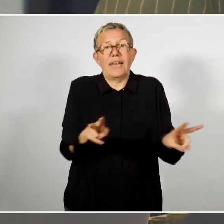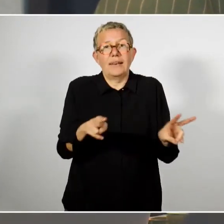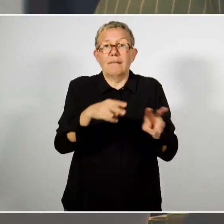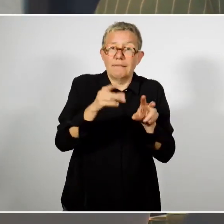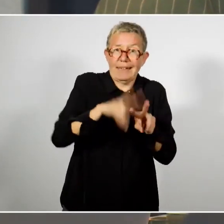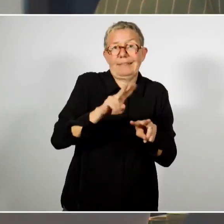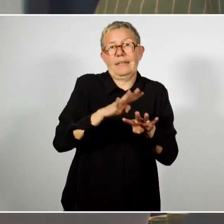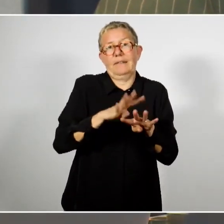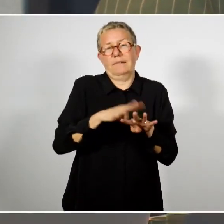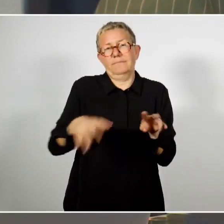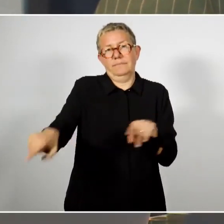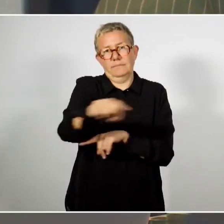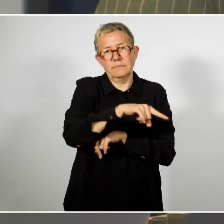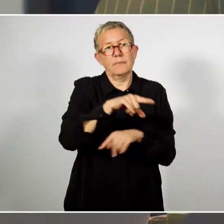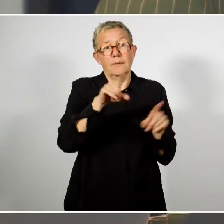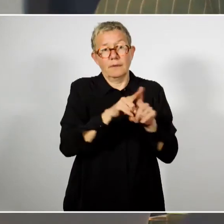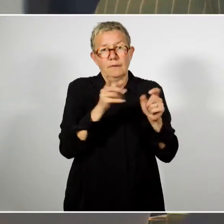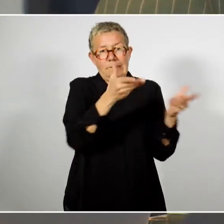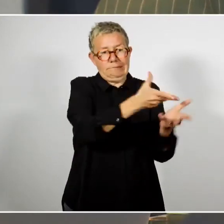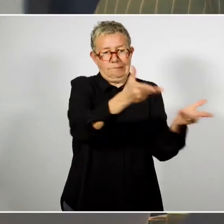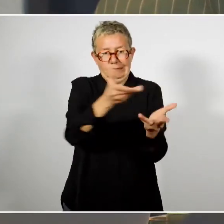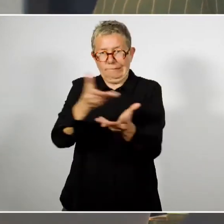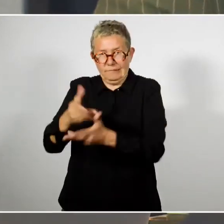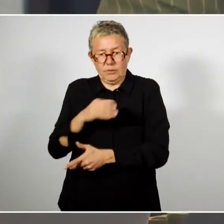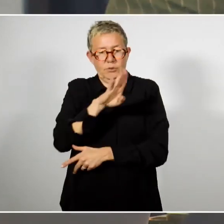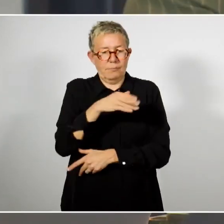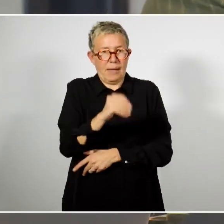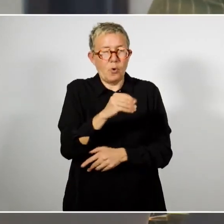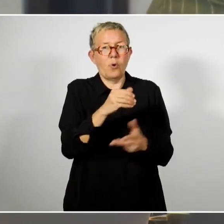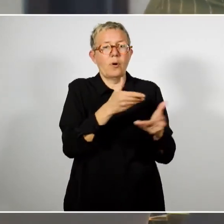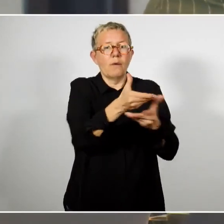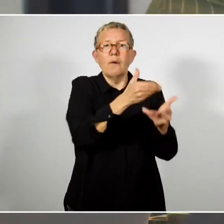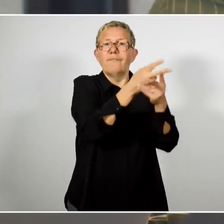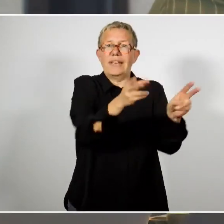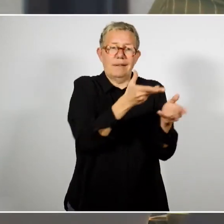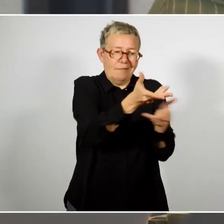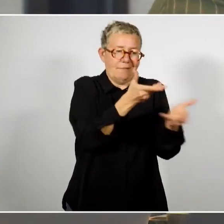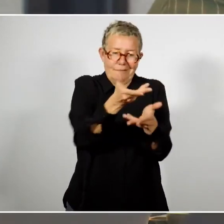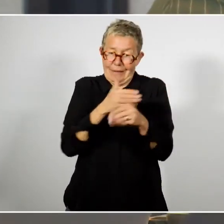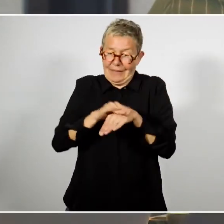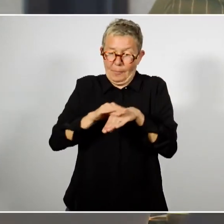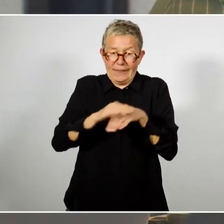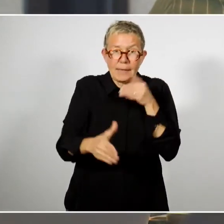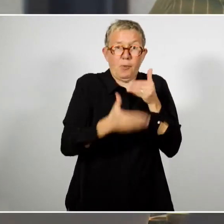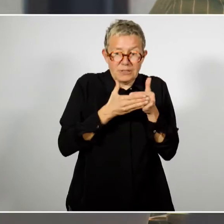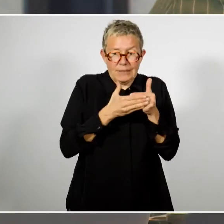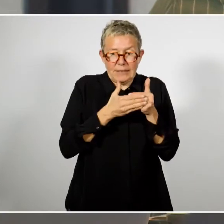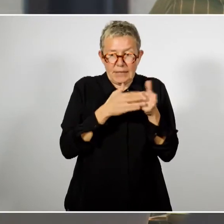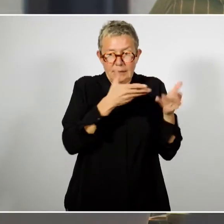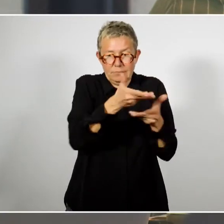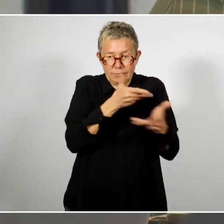quartiers. Et mettre en dialogue les échelles métropolitaines et micropolitaines, c'est tout le sens de notre politique de proximité qui